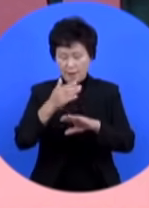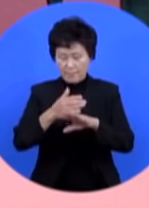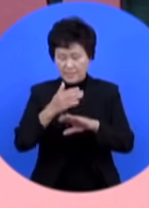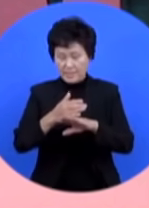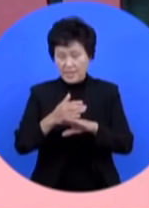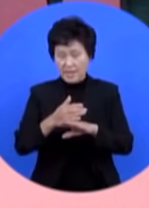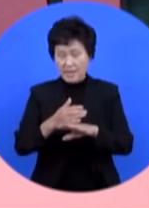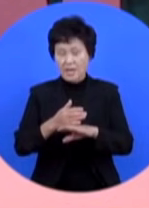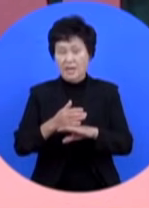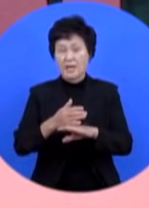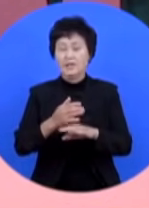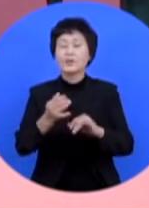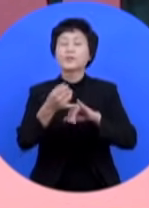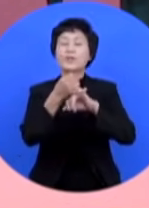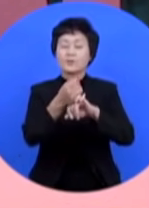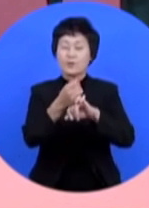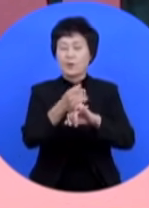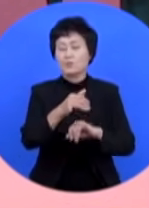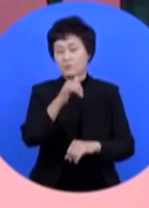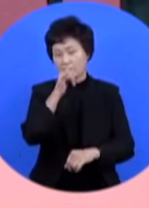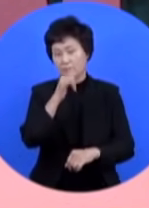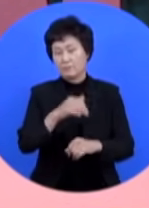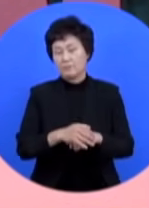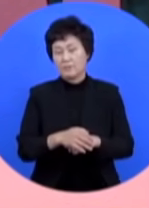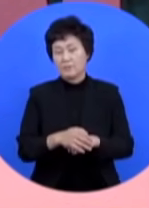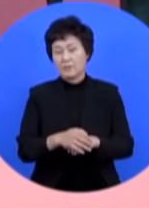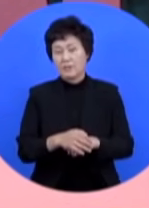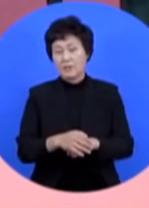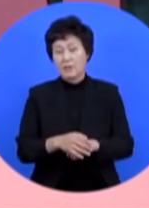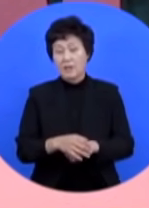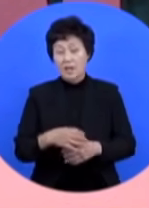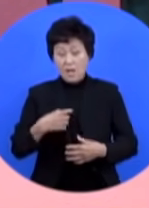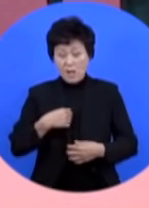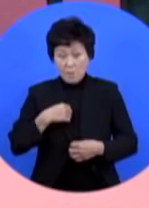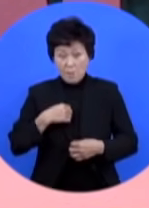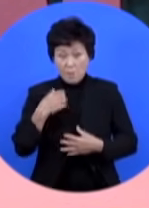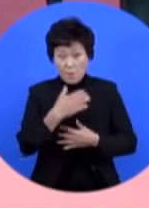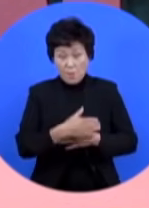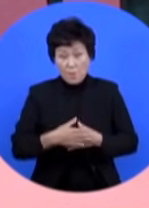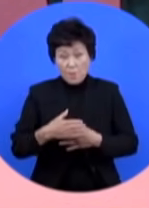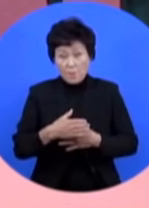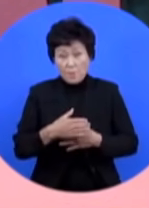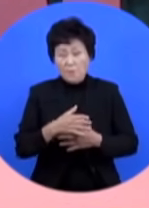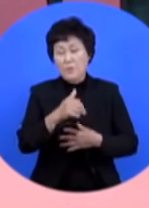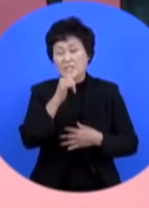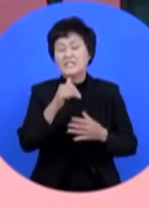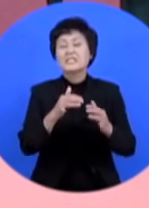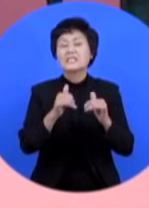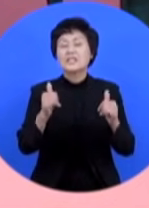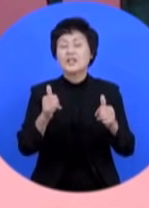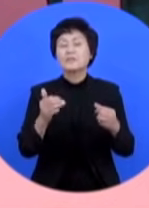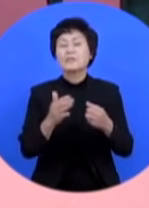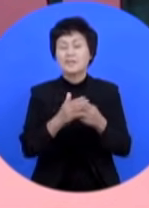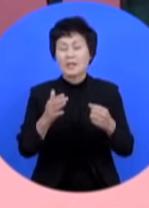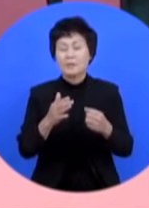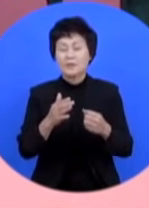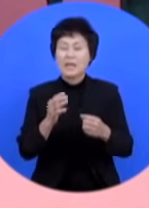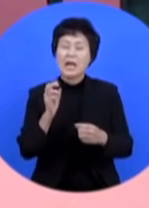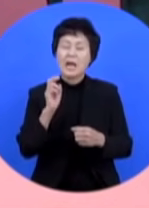아들이 갑자기 제 곁을 떠난 이후에 육신을 가진 인간이기 때문에 네. 아마 그게 엄청난